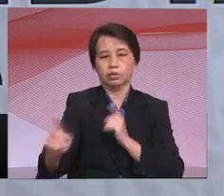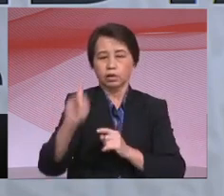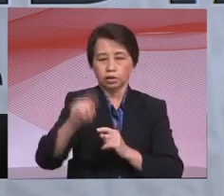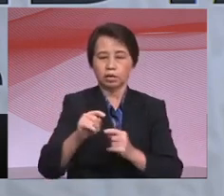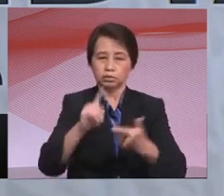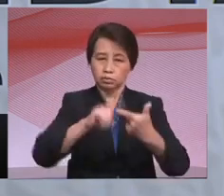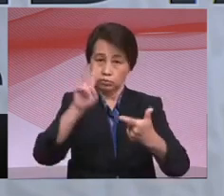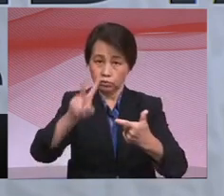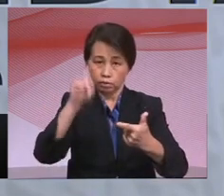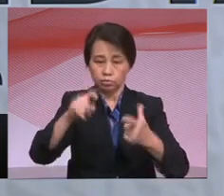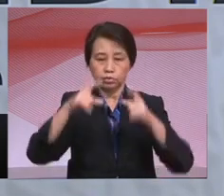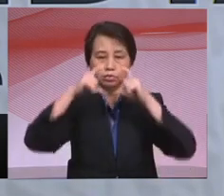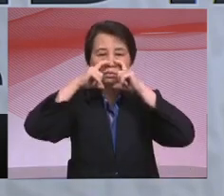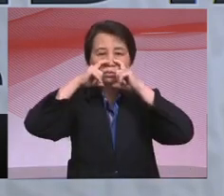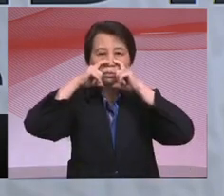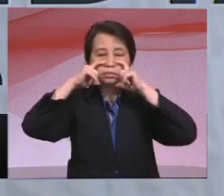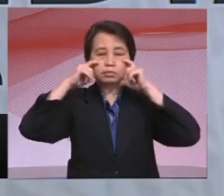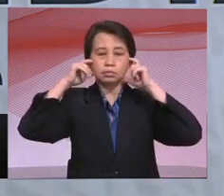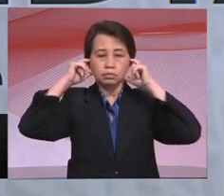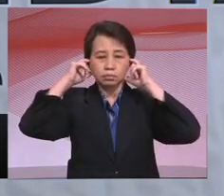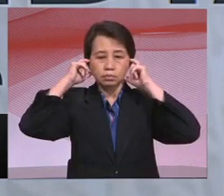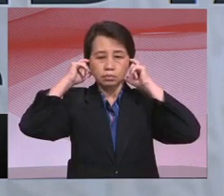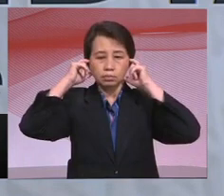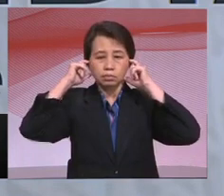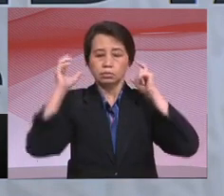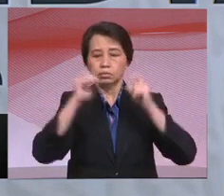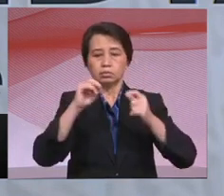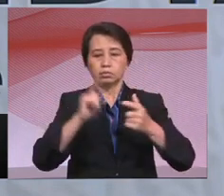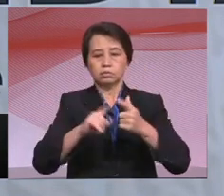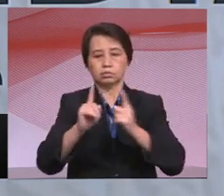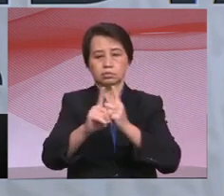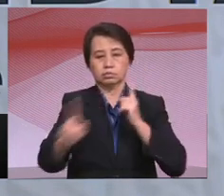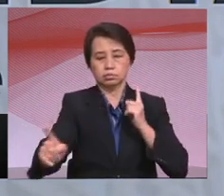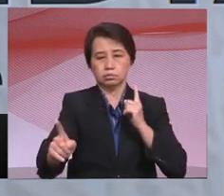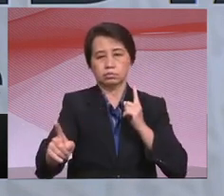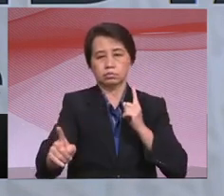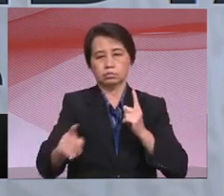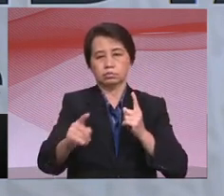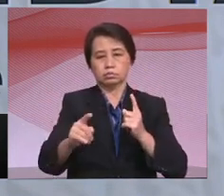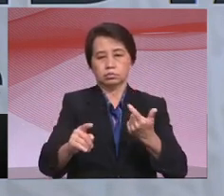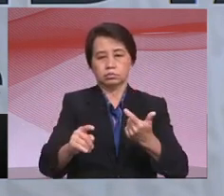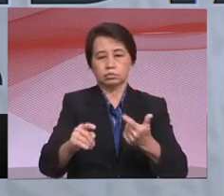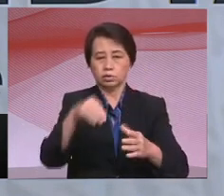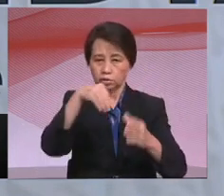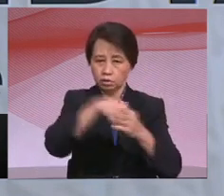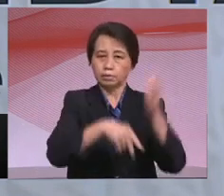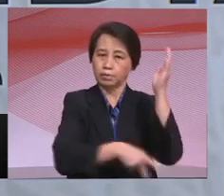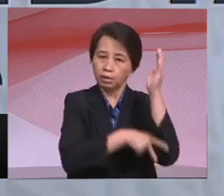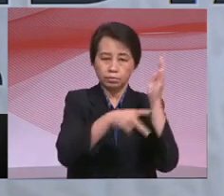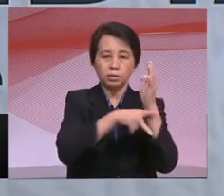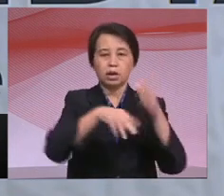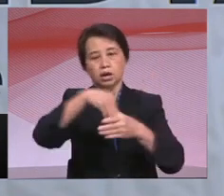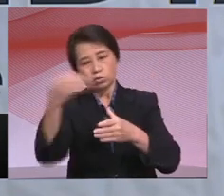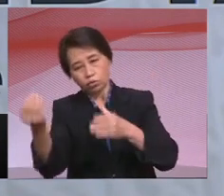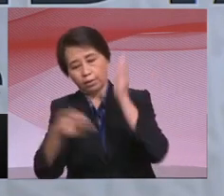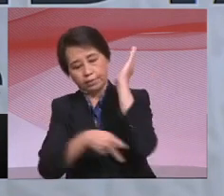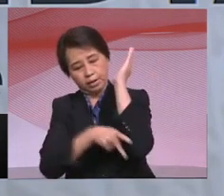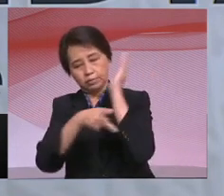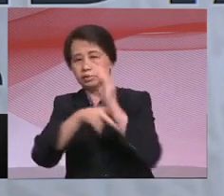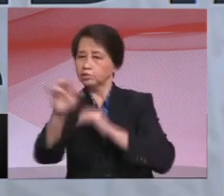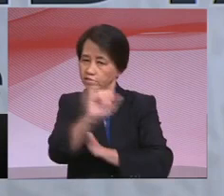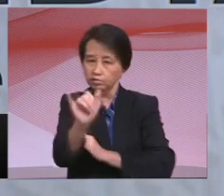pakai face mask dan mengamalkan penjarakan fizikal walaupun di parlimen. Tetapi kalau tak